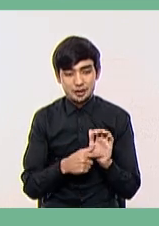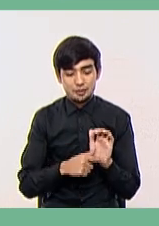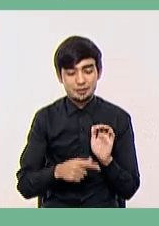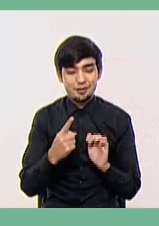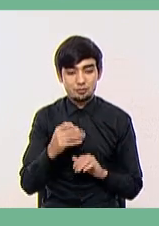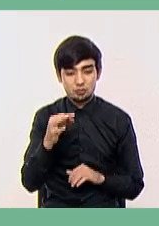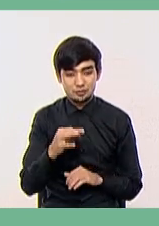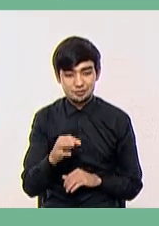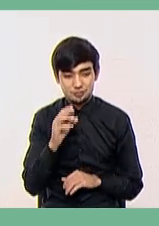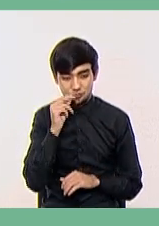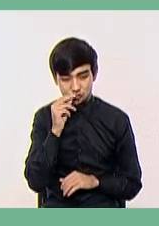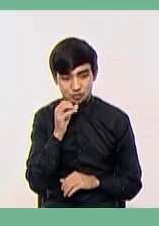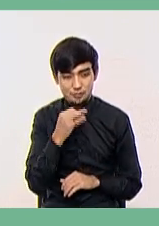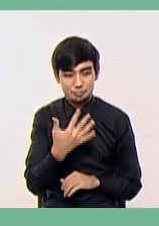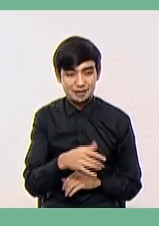48,71% ер адам болса,